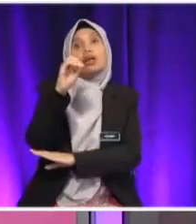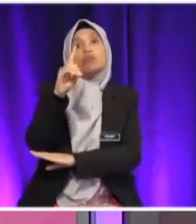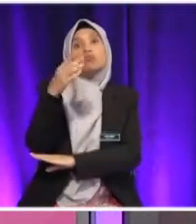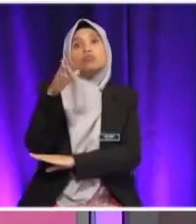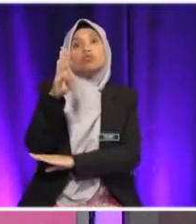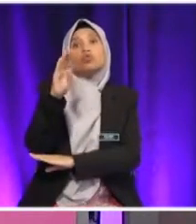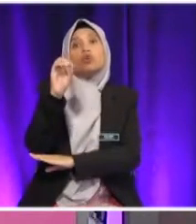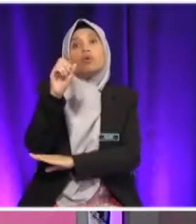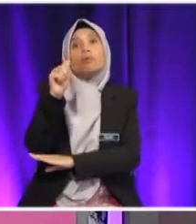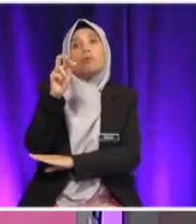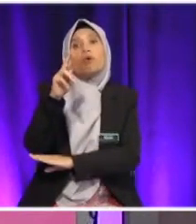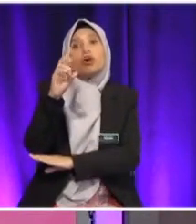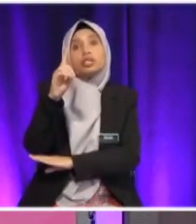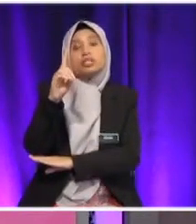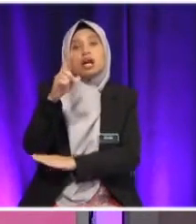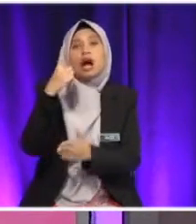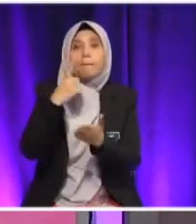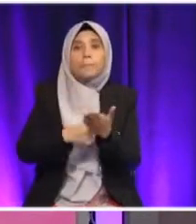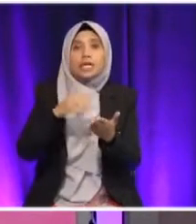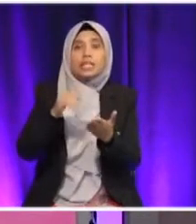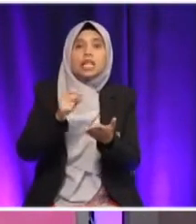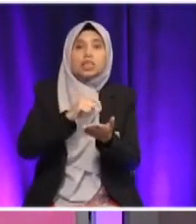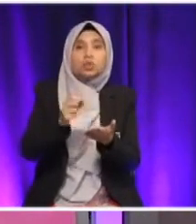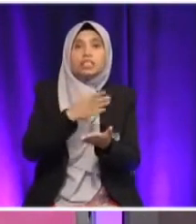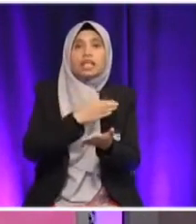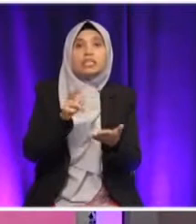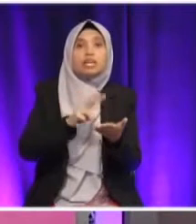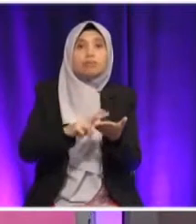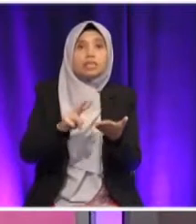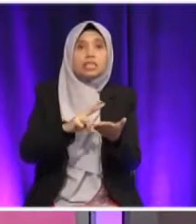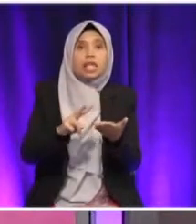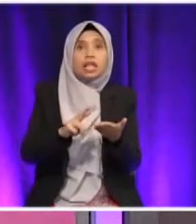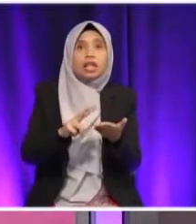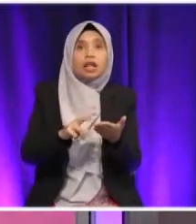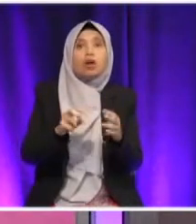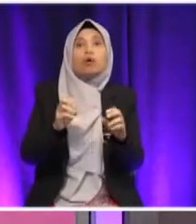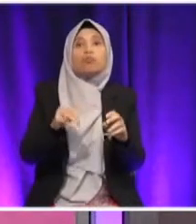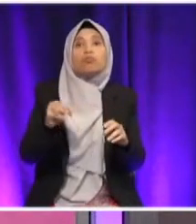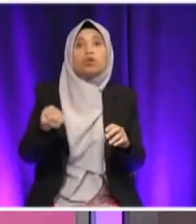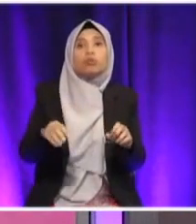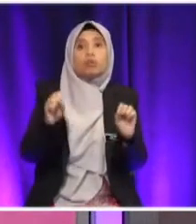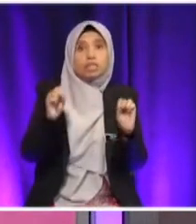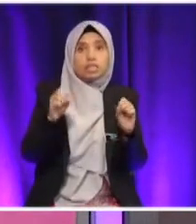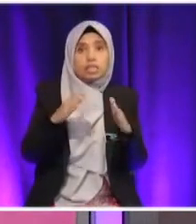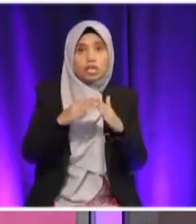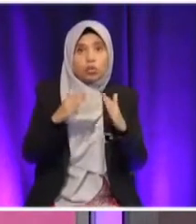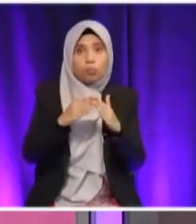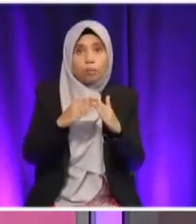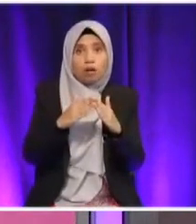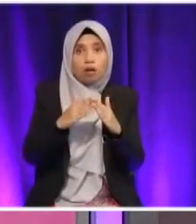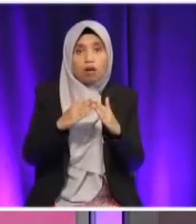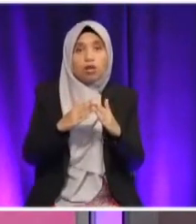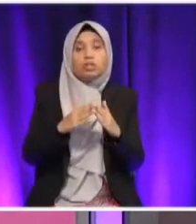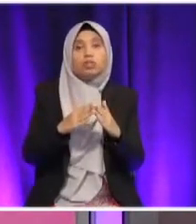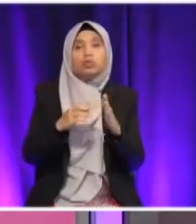yang ditulis dan itu yang dibaca dan diingat Oke mungkin boleh murid-murid di rumah Adi kalian